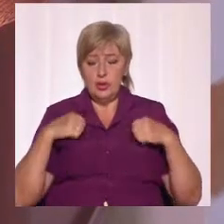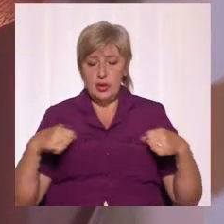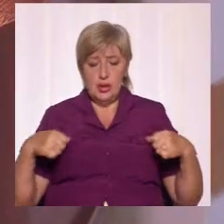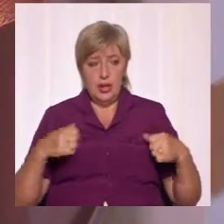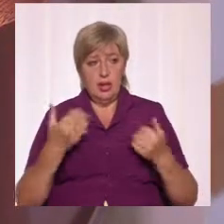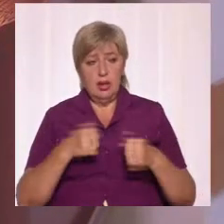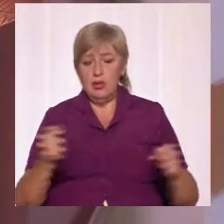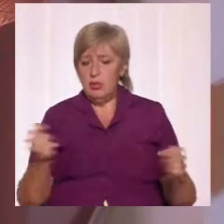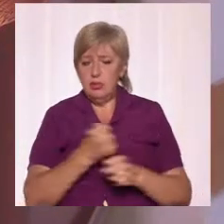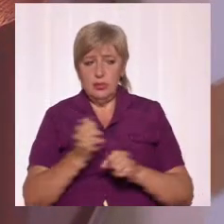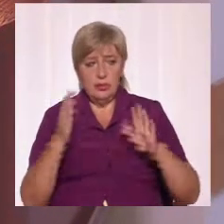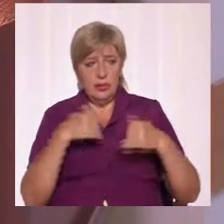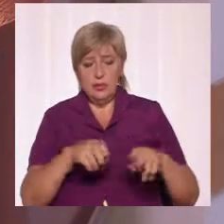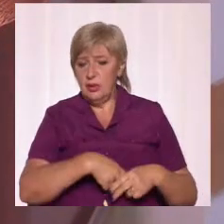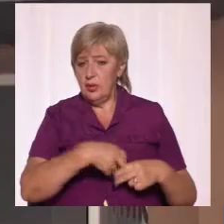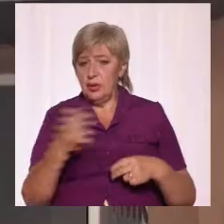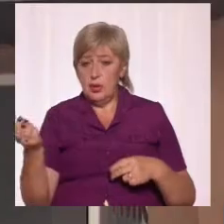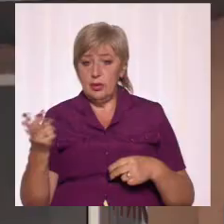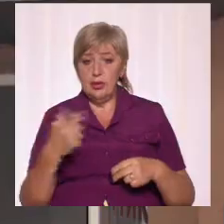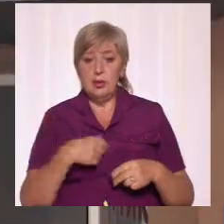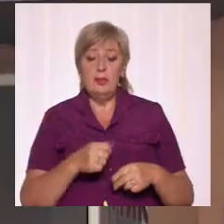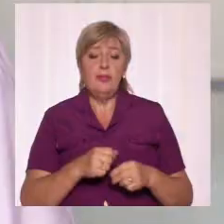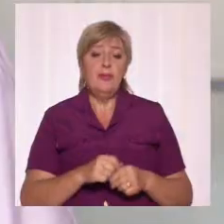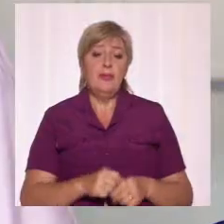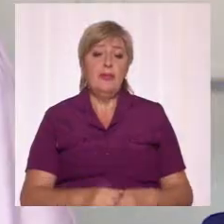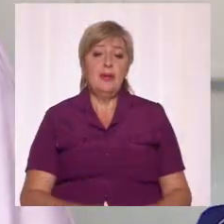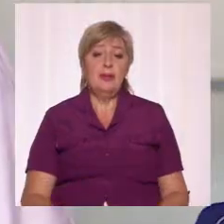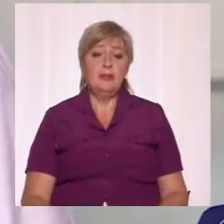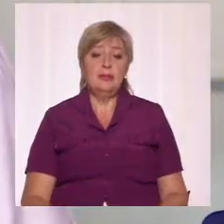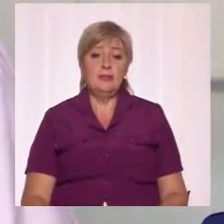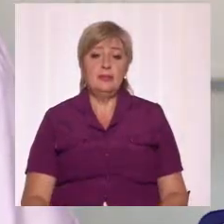отримав поранення в лікоть і стегно та втратив